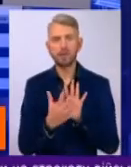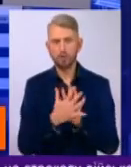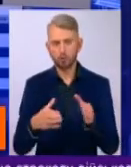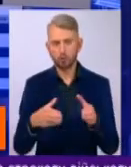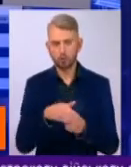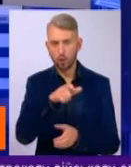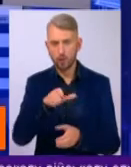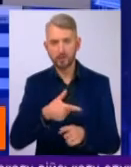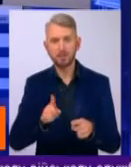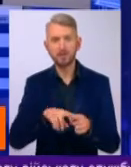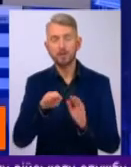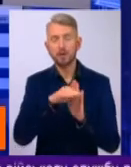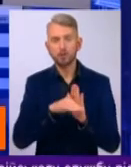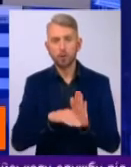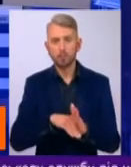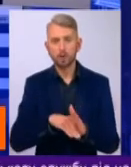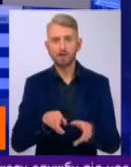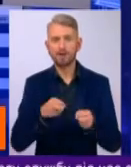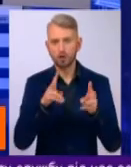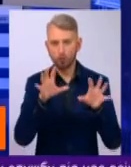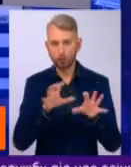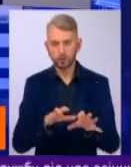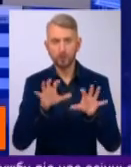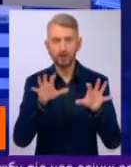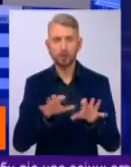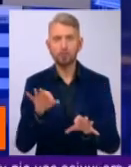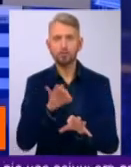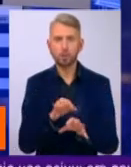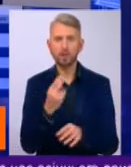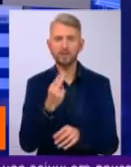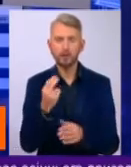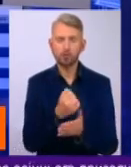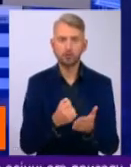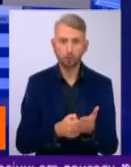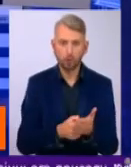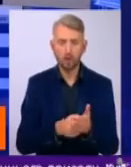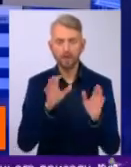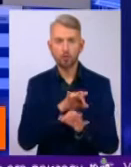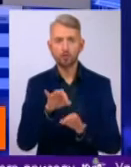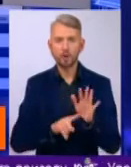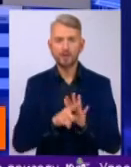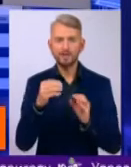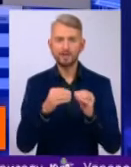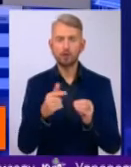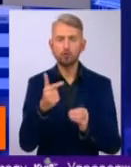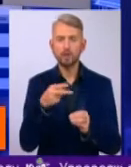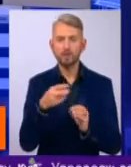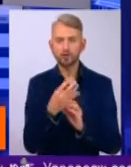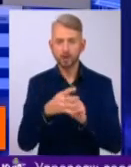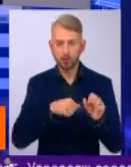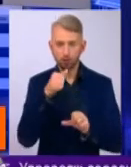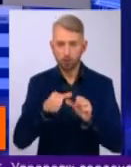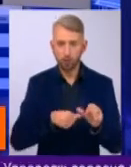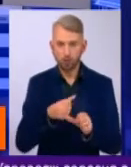все норми Карного кодексу. А от закон про цивільну зброю і боєприпаси, точніше законопроект, з 10 грудня 2014